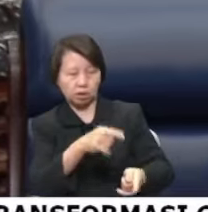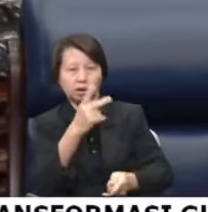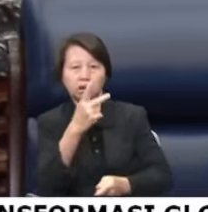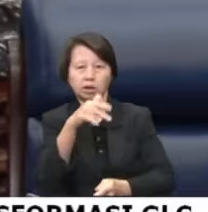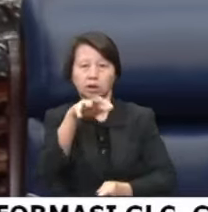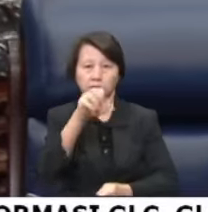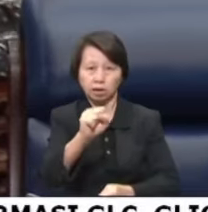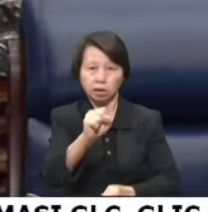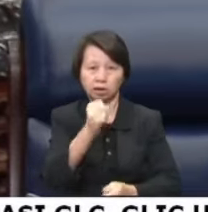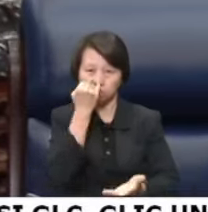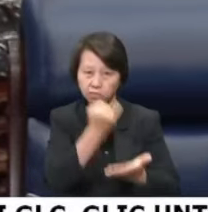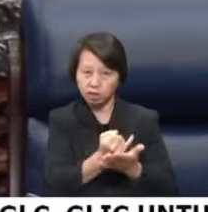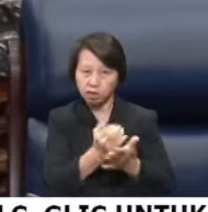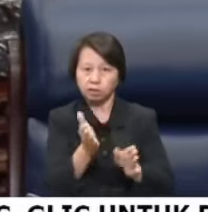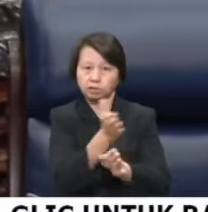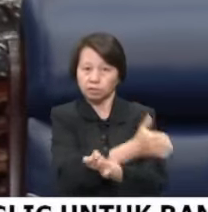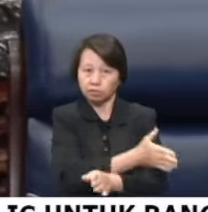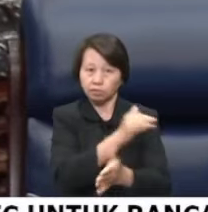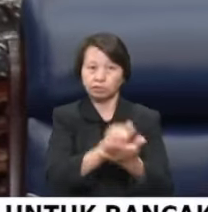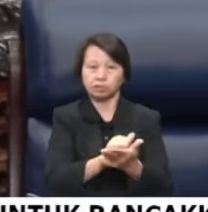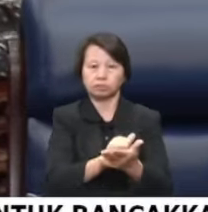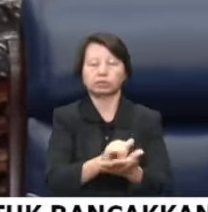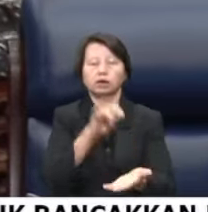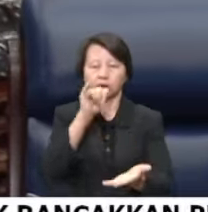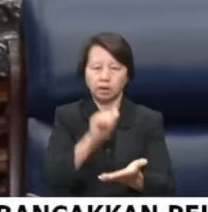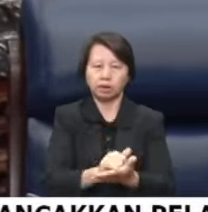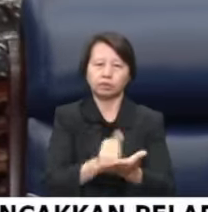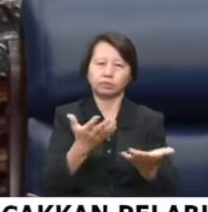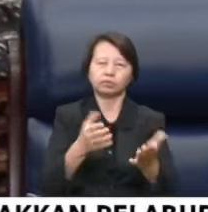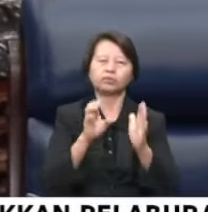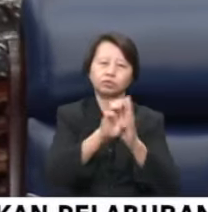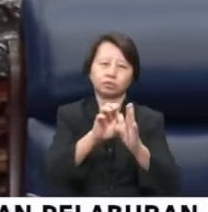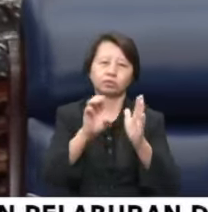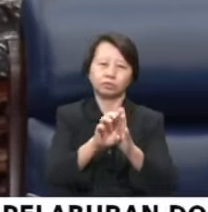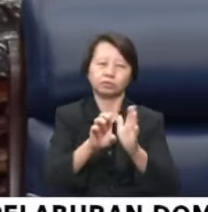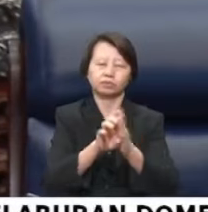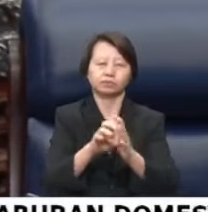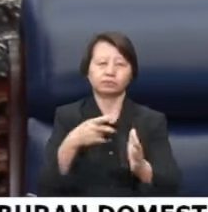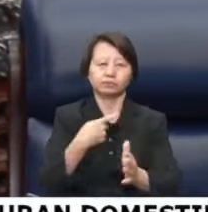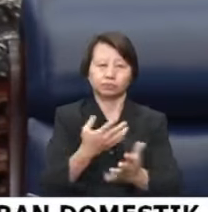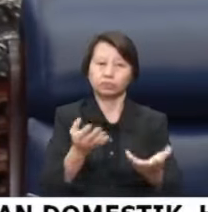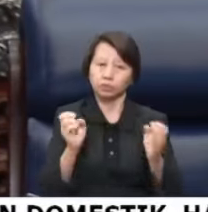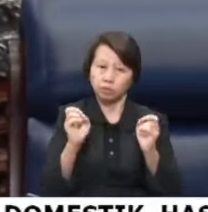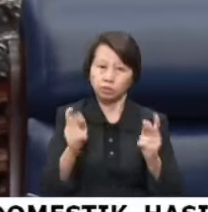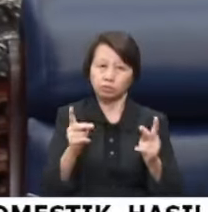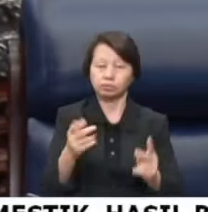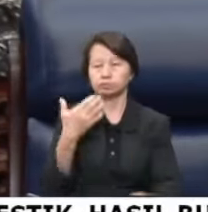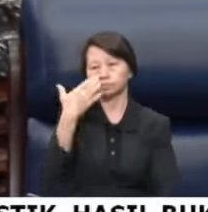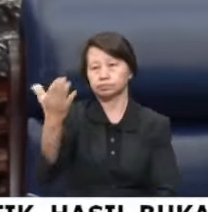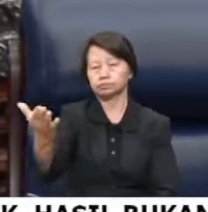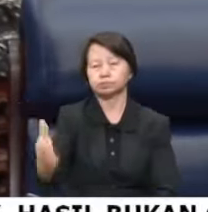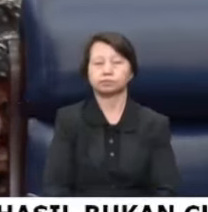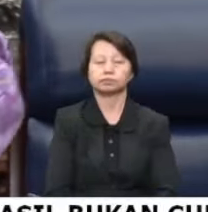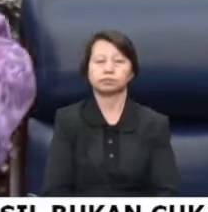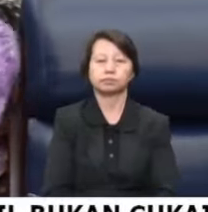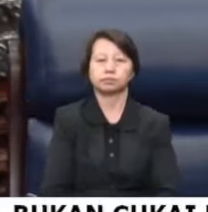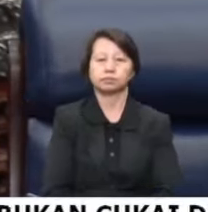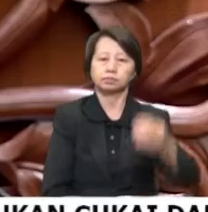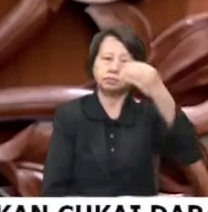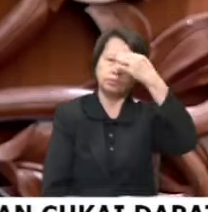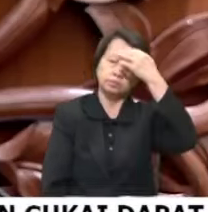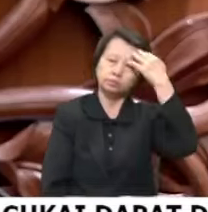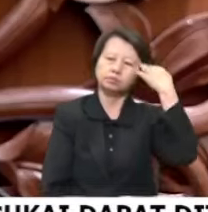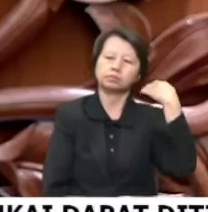kes-kes jenayah sebelum itu. Jadi itu adalah di antara inisiatif kita yang Muhammad, ya. Terima kasih.